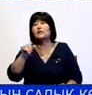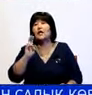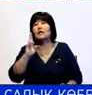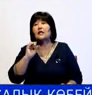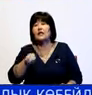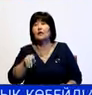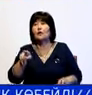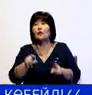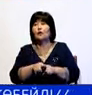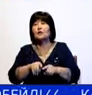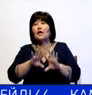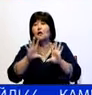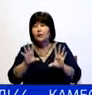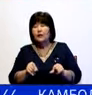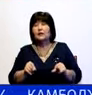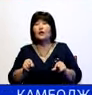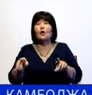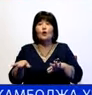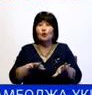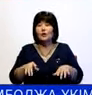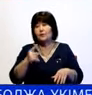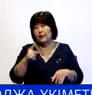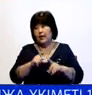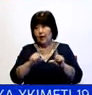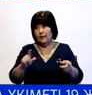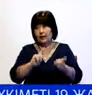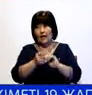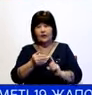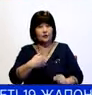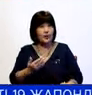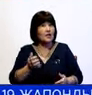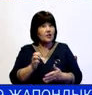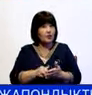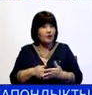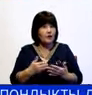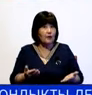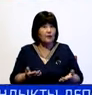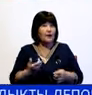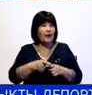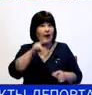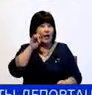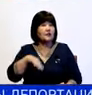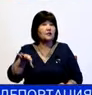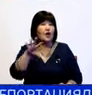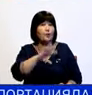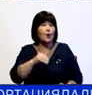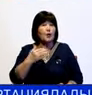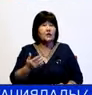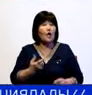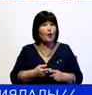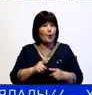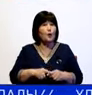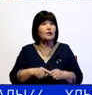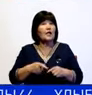оғыз археологиясының бір эталонды үлгі ретінде тұтатын бір объектке айналдырғымыз келеді. Себебі Қазақстан бойынша осылай